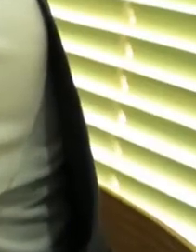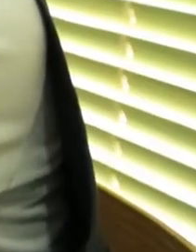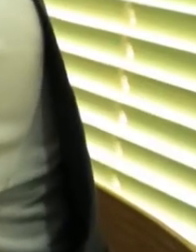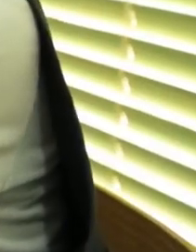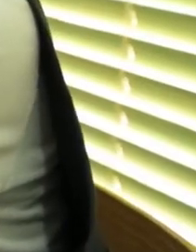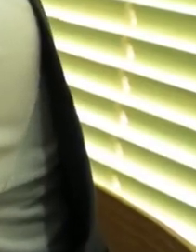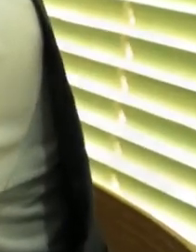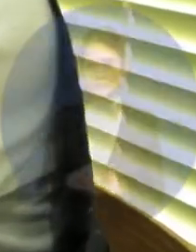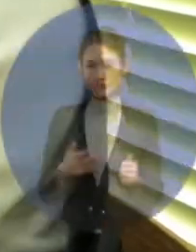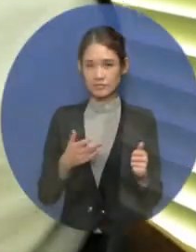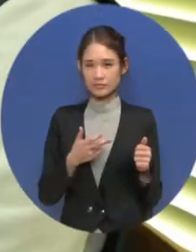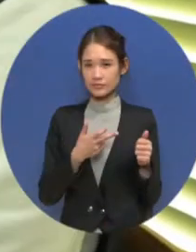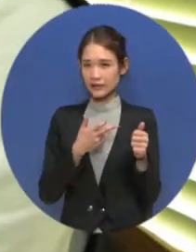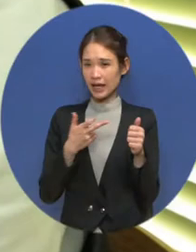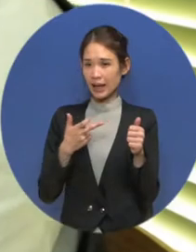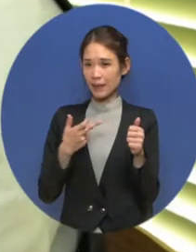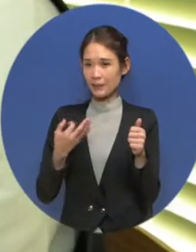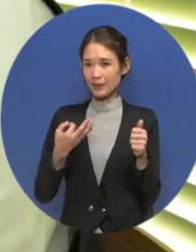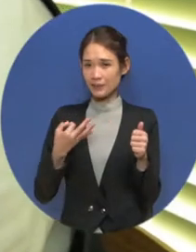카메라 보고 뭐 브이 뭐 이런 거.